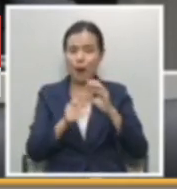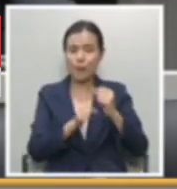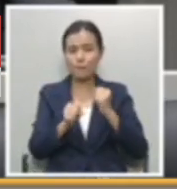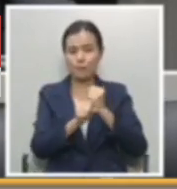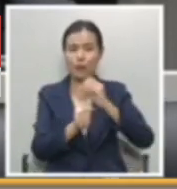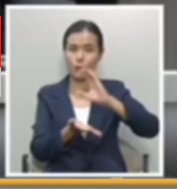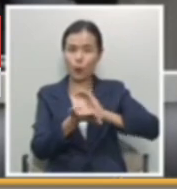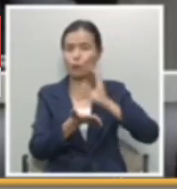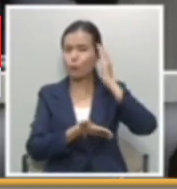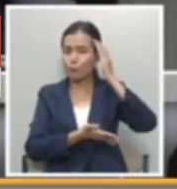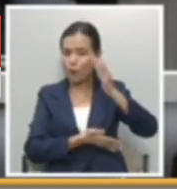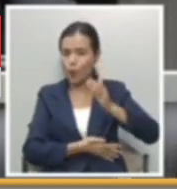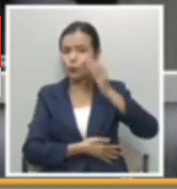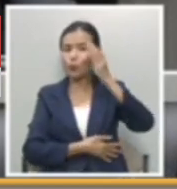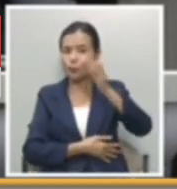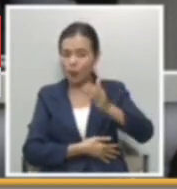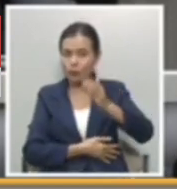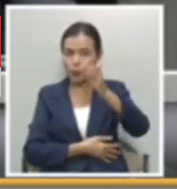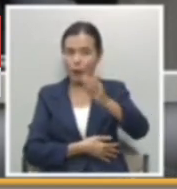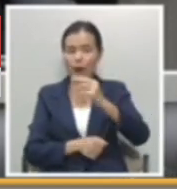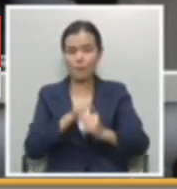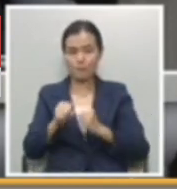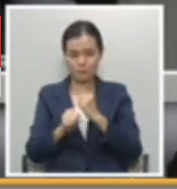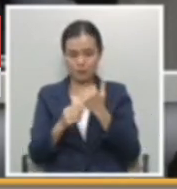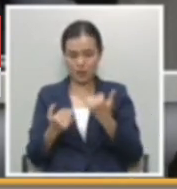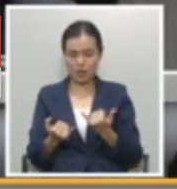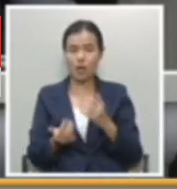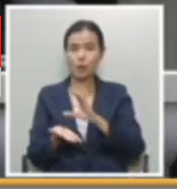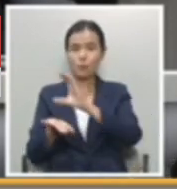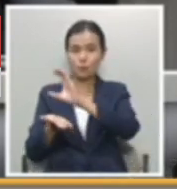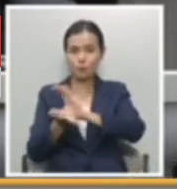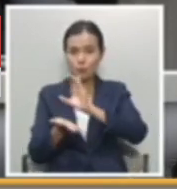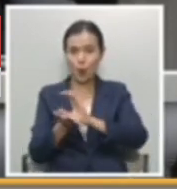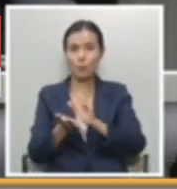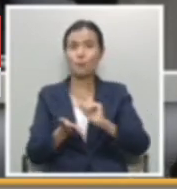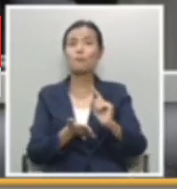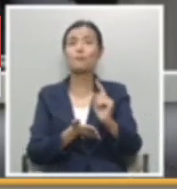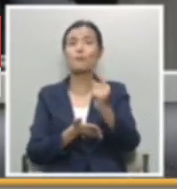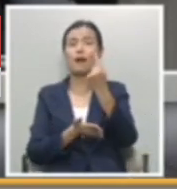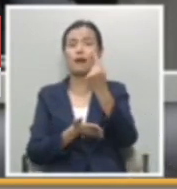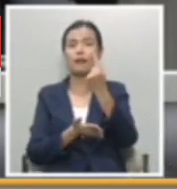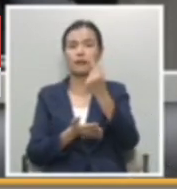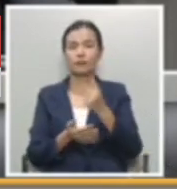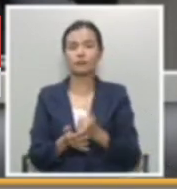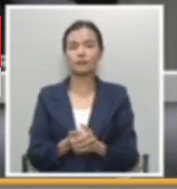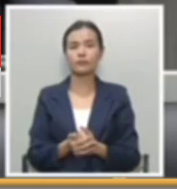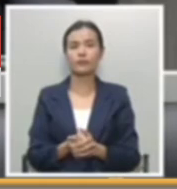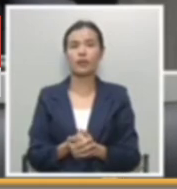ไปปีนี้งบประมาณผูกพันที่บอกว่าตั้งใหม่เนี่ย